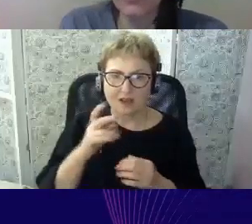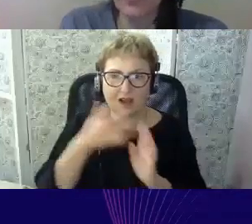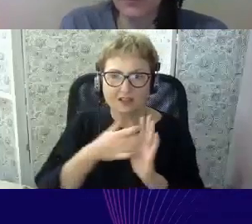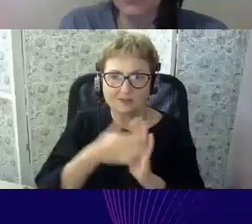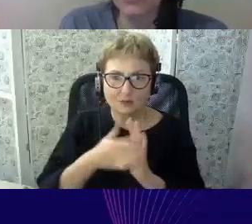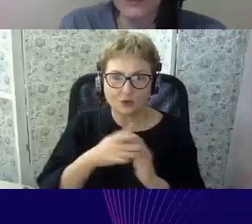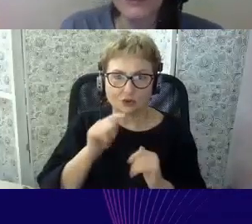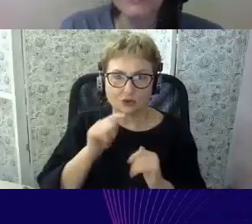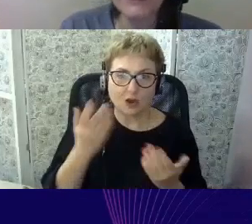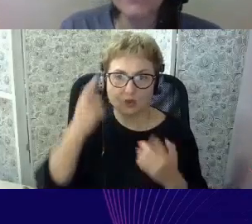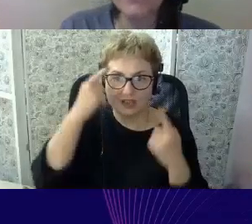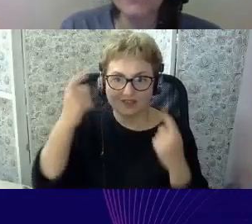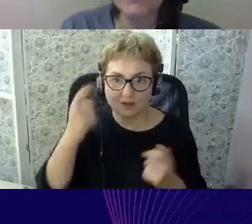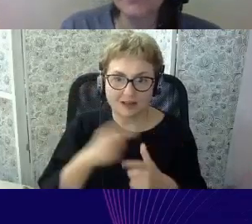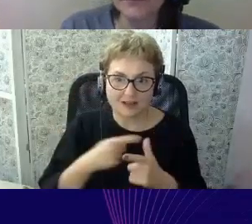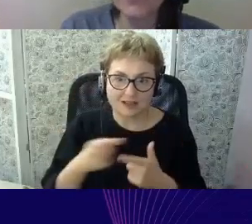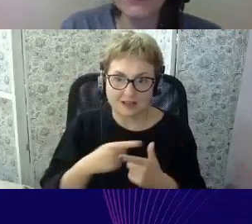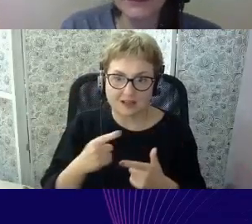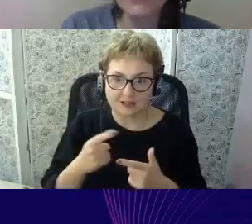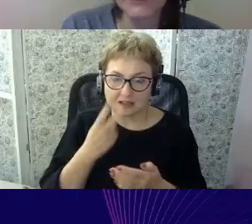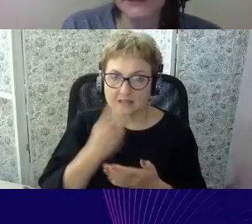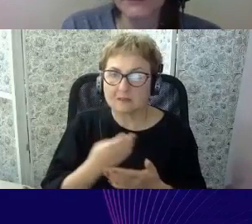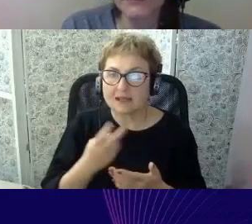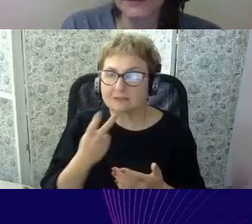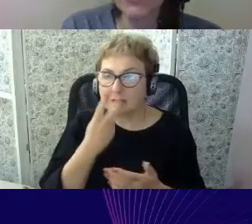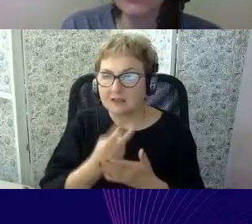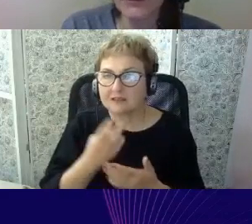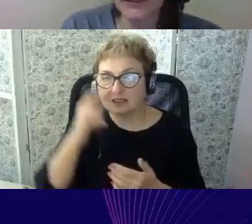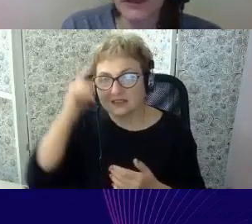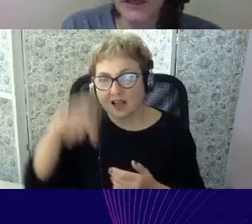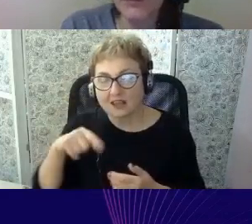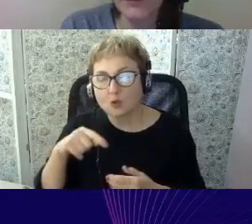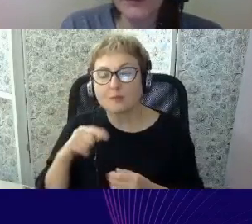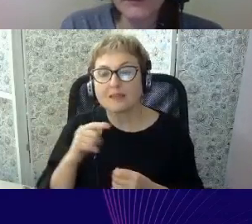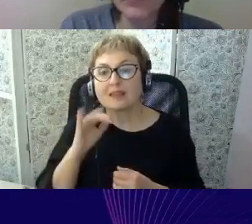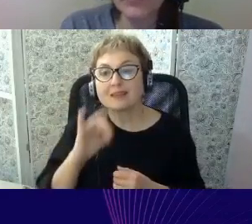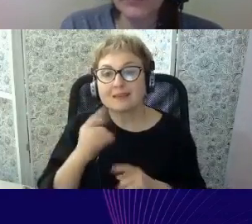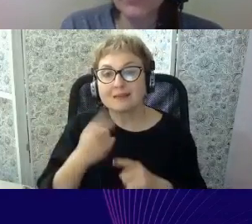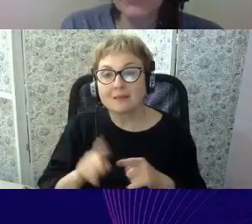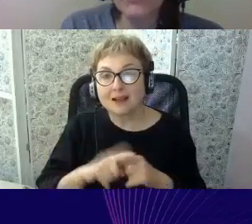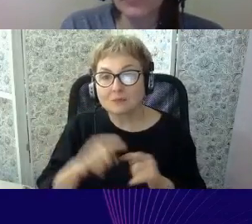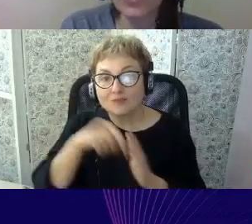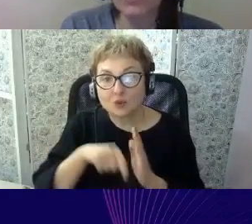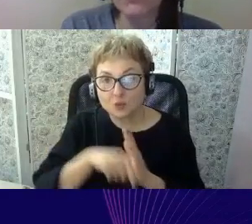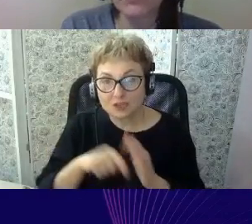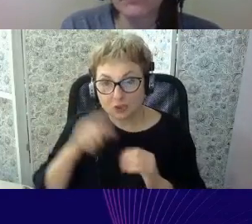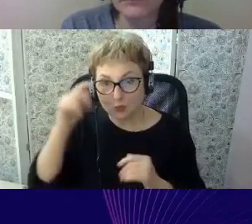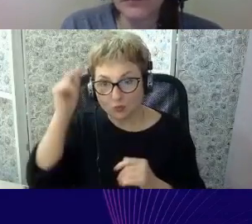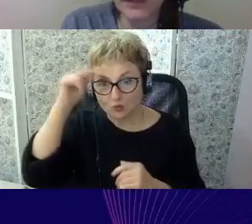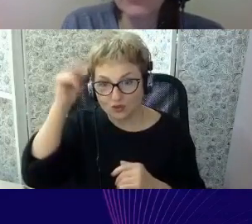какую-то информацию или демонстрировать какие-то знания и умения. И поэтому внутри вот